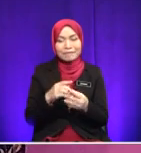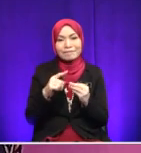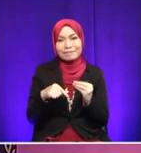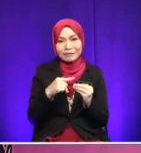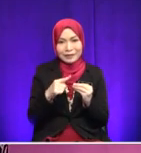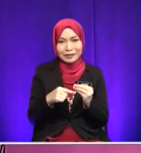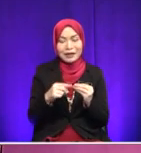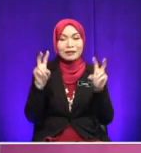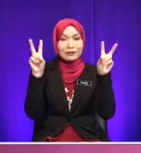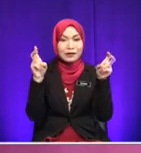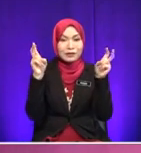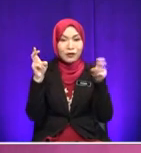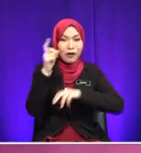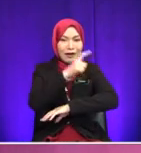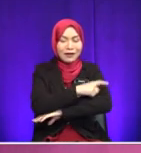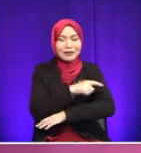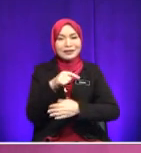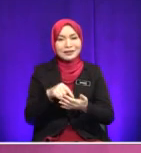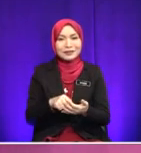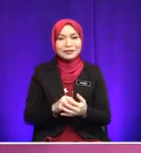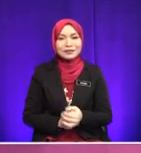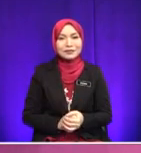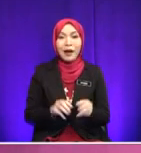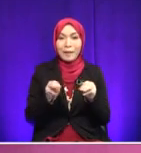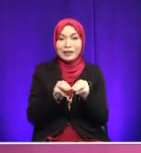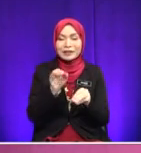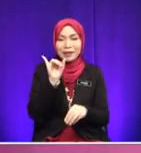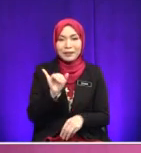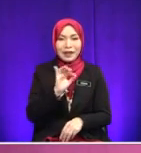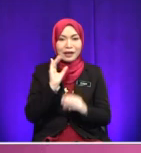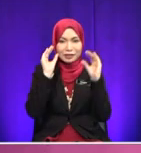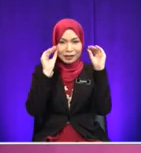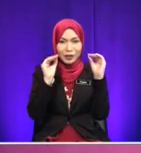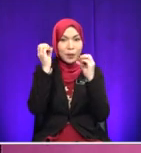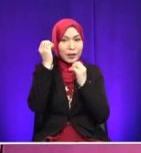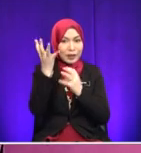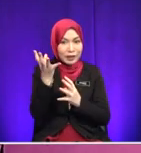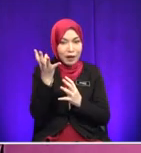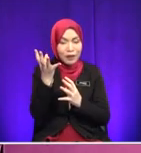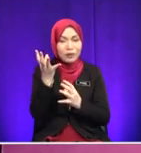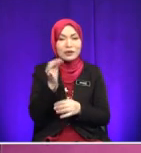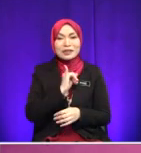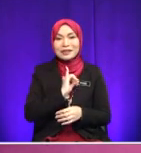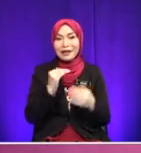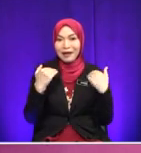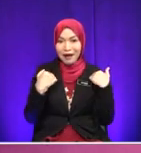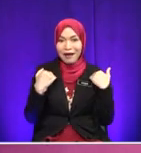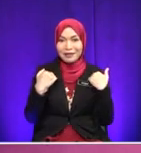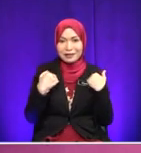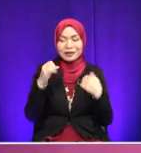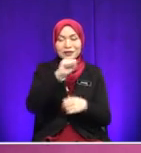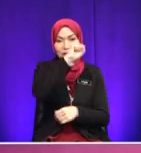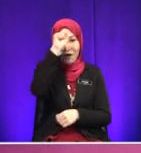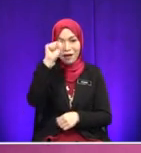ataupun politik. Seperti yang Cikgu Linda sebut tadi, tugasannya saya nak kamulah daripada apa yang